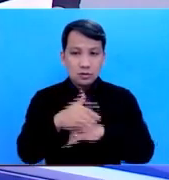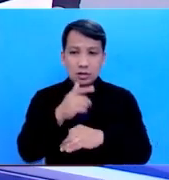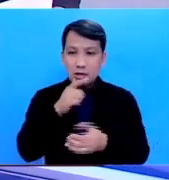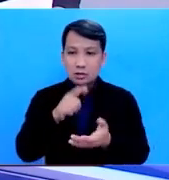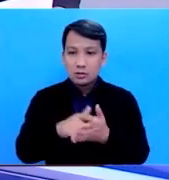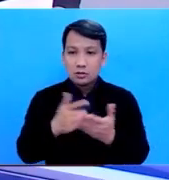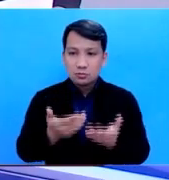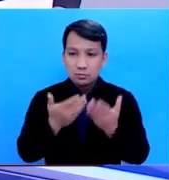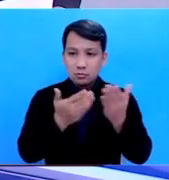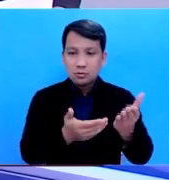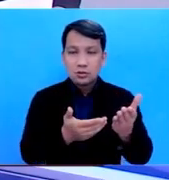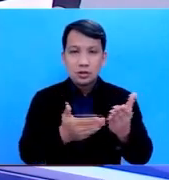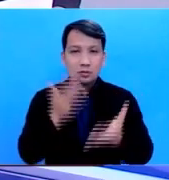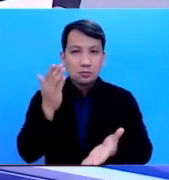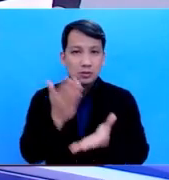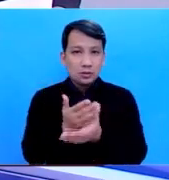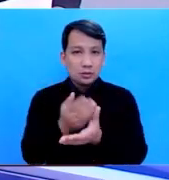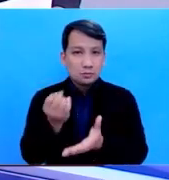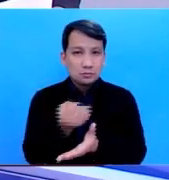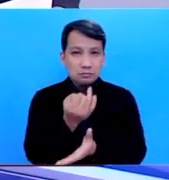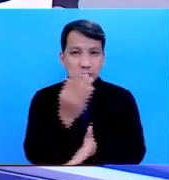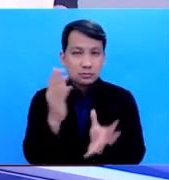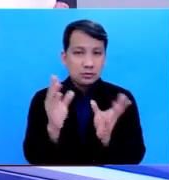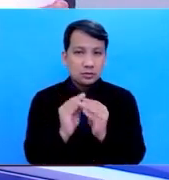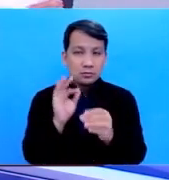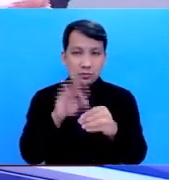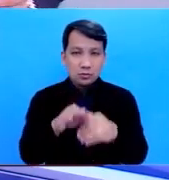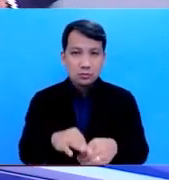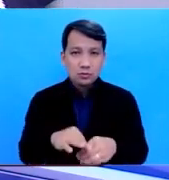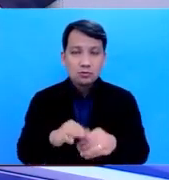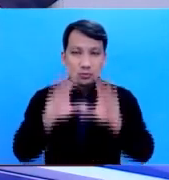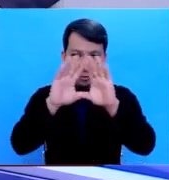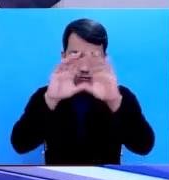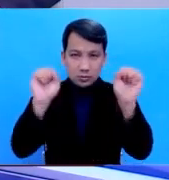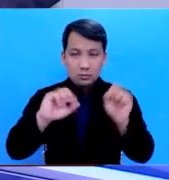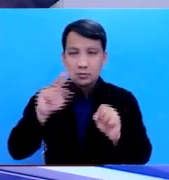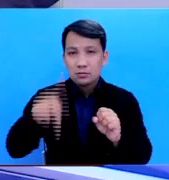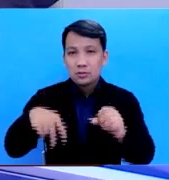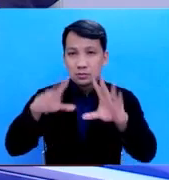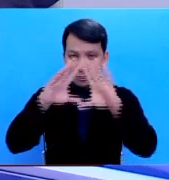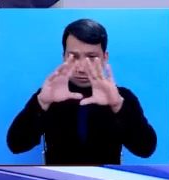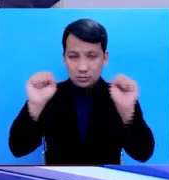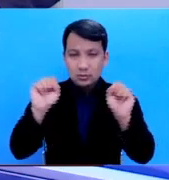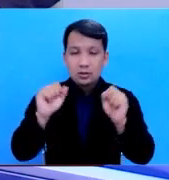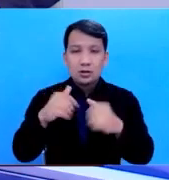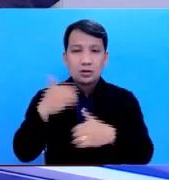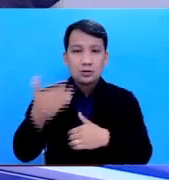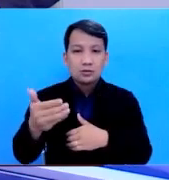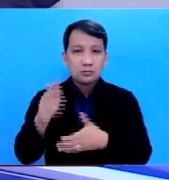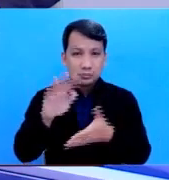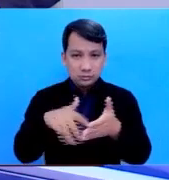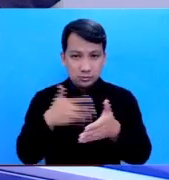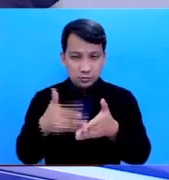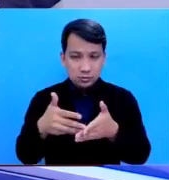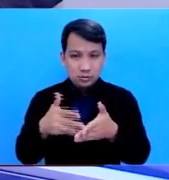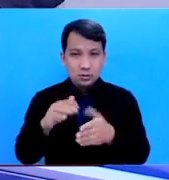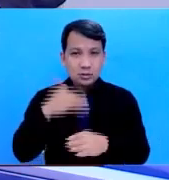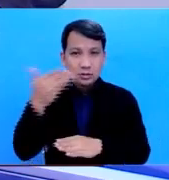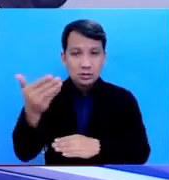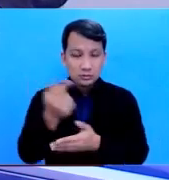na ipahinto ang canvassing ng mga boto para sa presidential at vice presidential race na nakaschedule sa susunod na